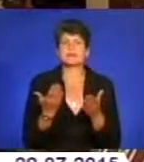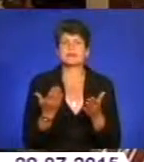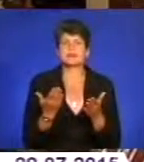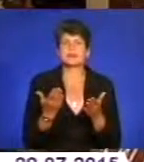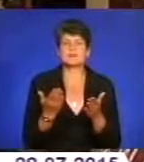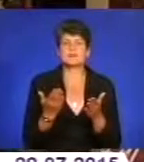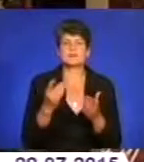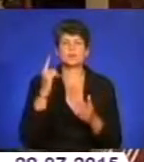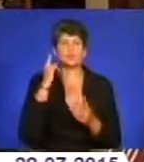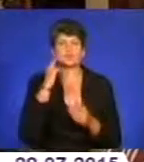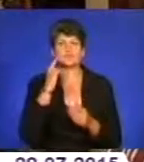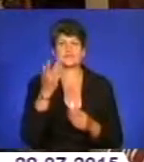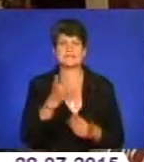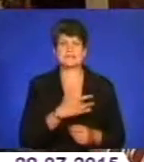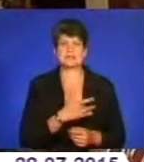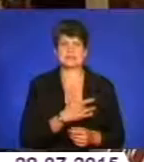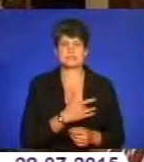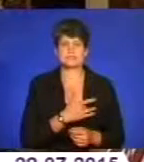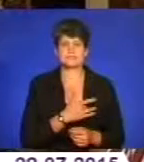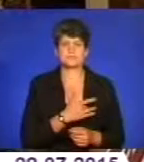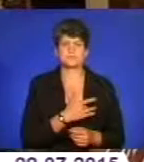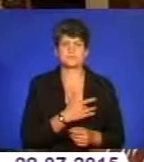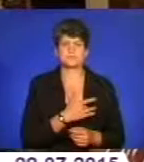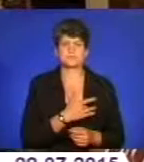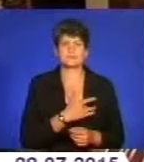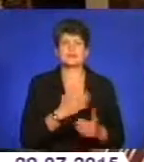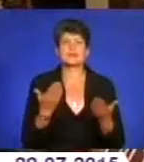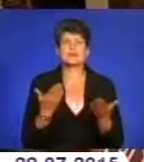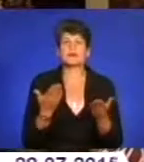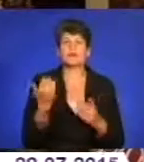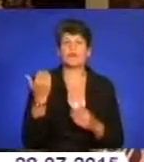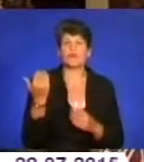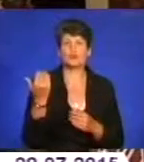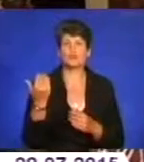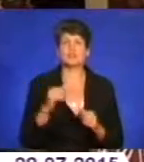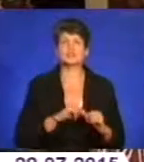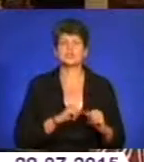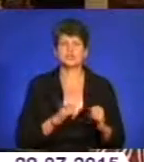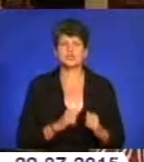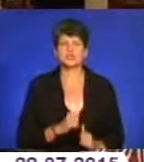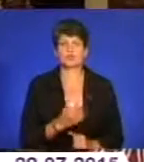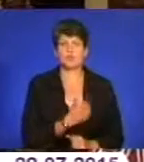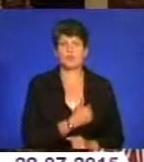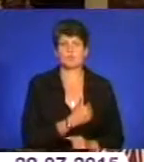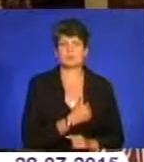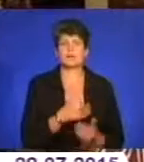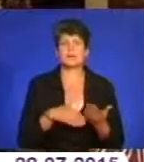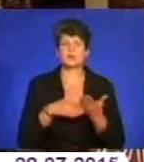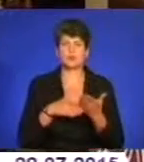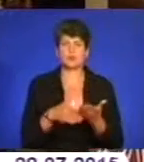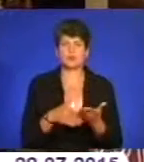до яких відгукнулося її серце, і яким вона щиро побажала і допомогла.